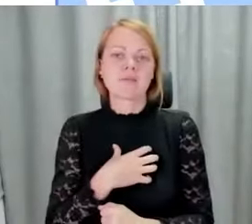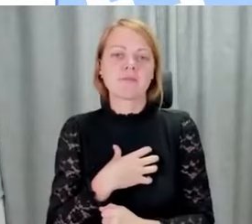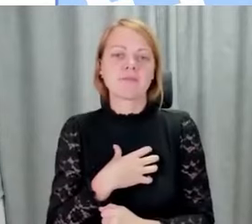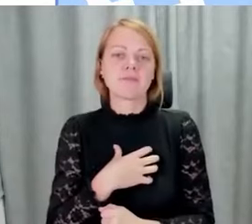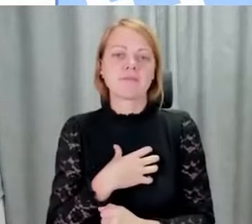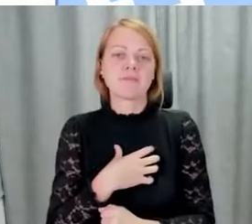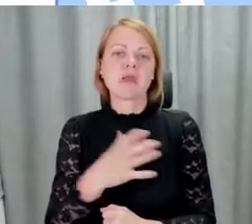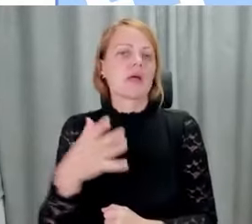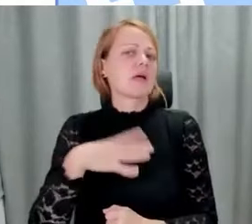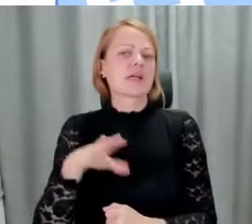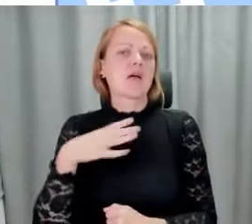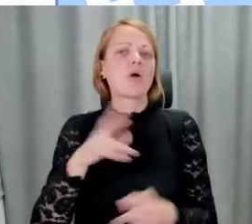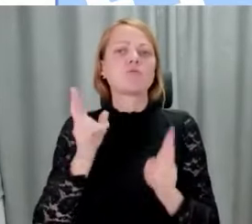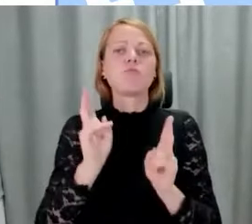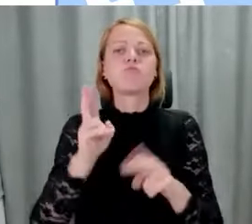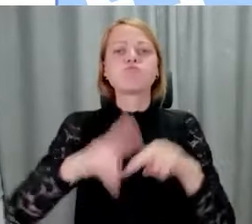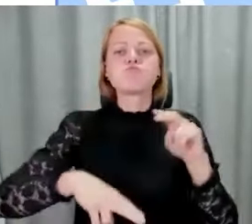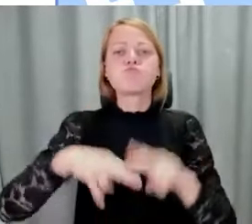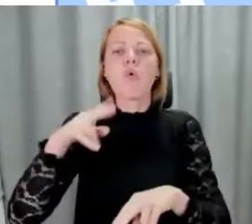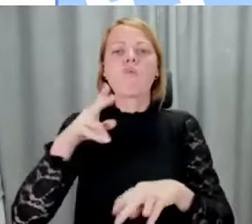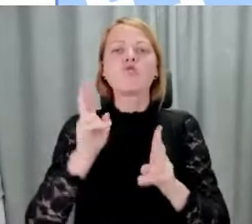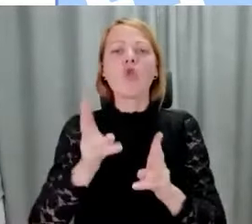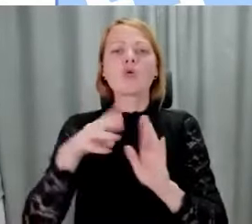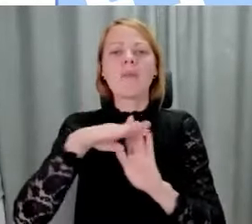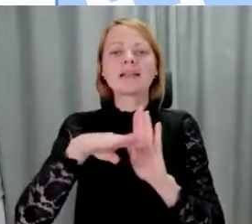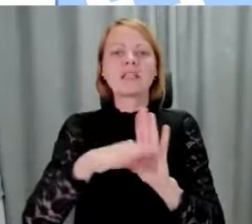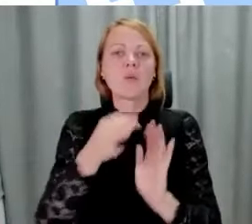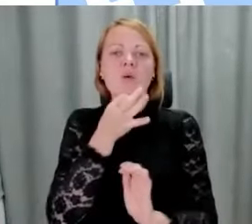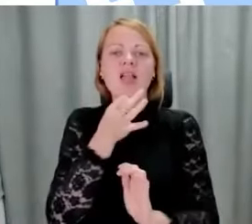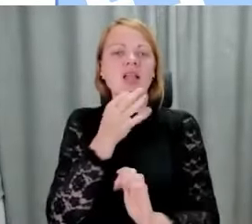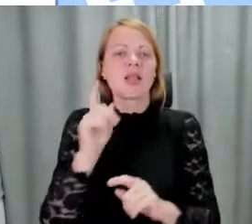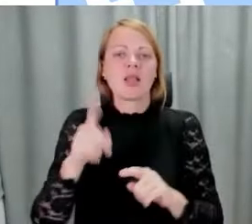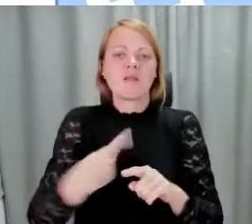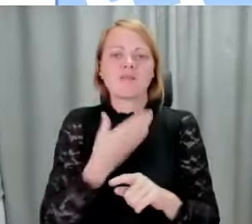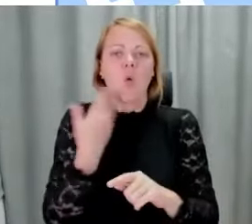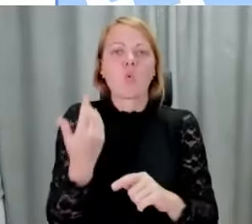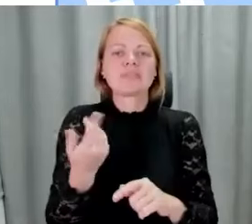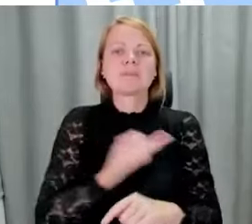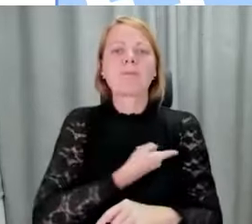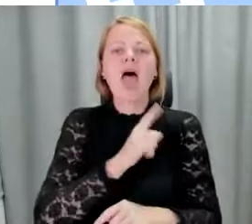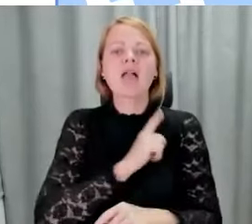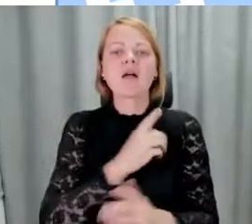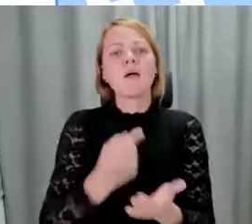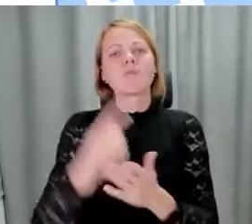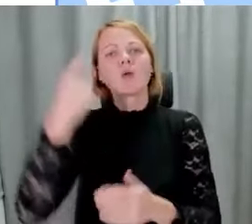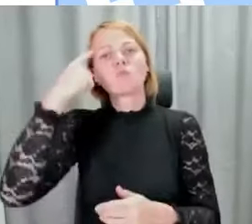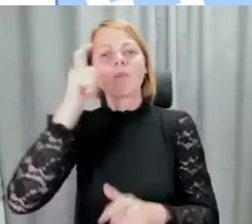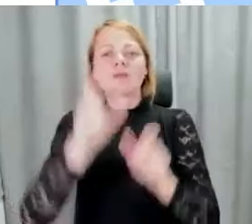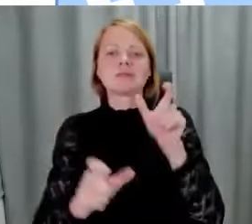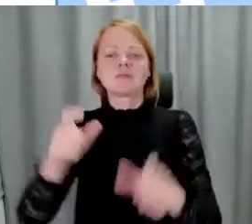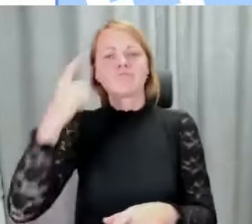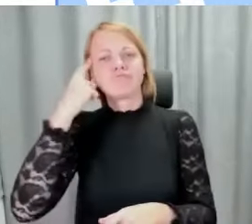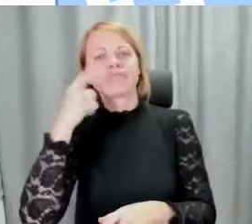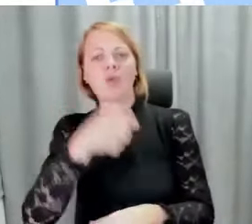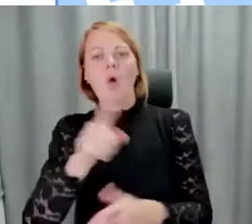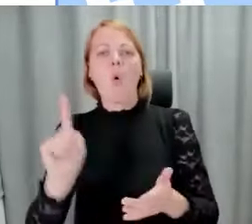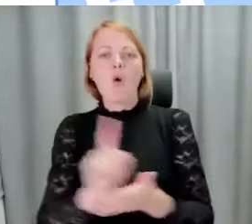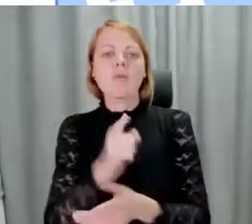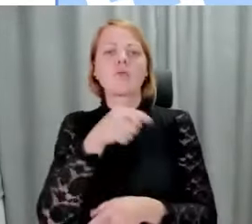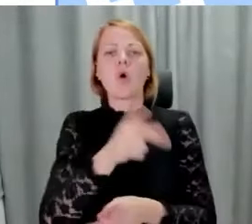Kāpēc būvnormatīvas pašlaik vēl nav spēkā, jo visi vēlās, nu tā kā iedomājās, ja kaut kam jābūt obligātam, tas noteikti ir normatīvais akts.